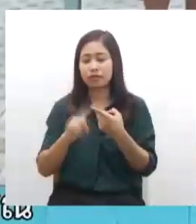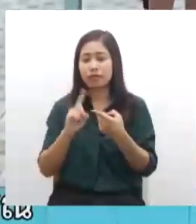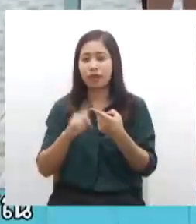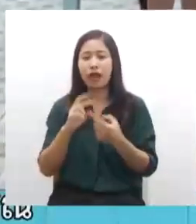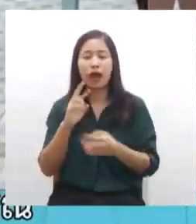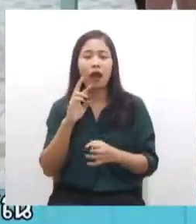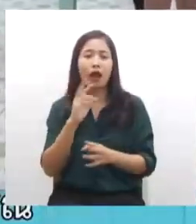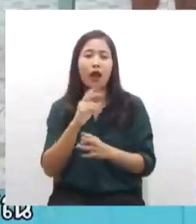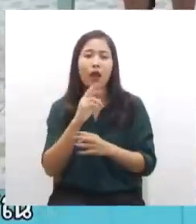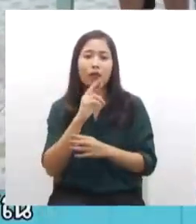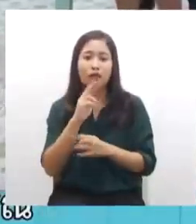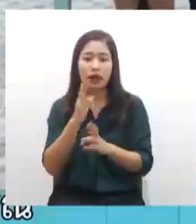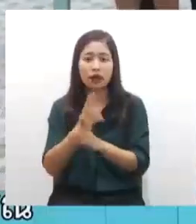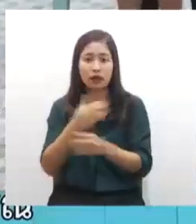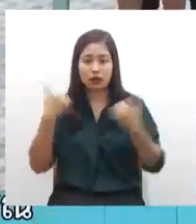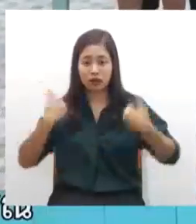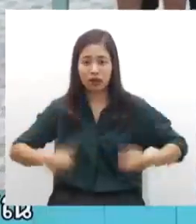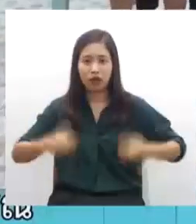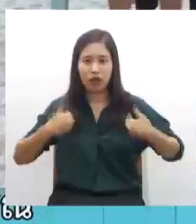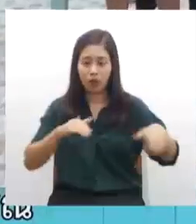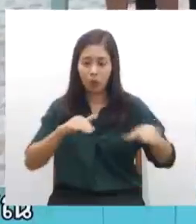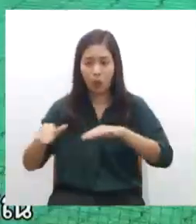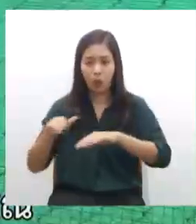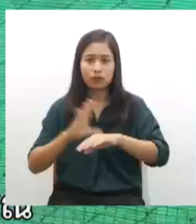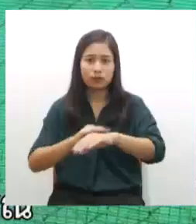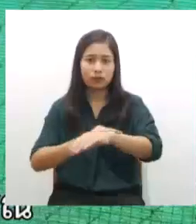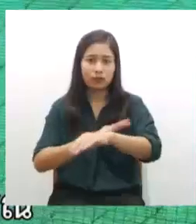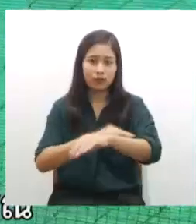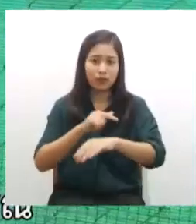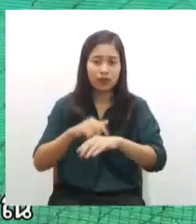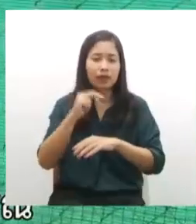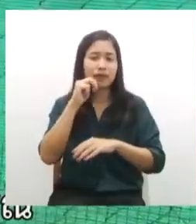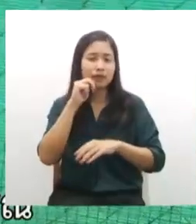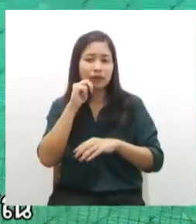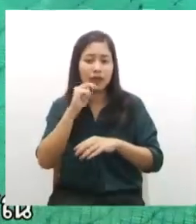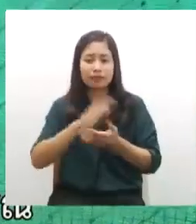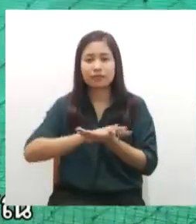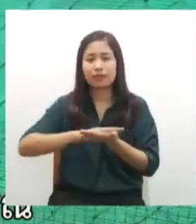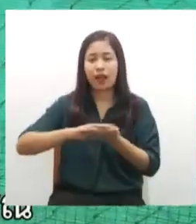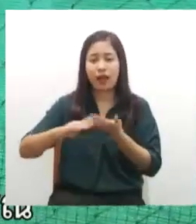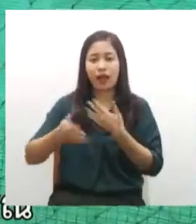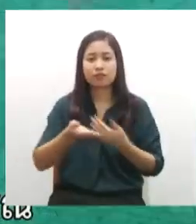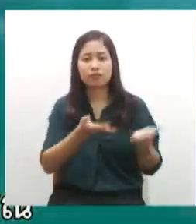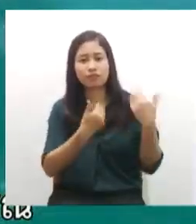เพื่อเตรียมความพร้อมของกล้ามเนื้อและชำระล้างร่างกายก่อนลงสระทุกครั้ง